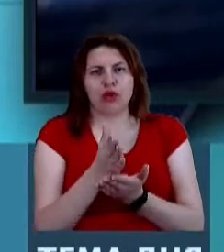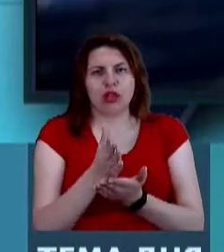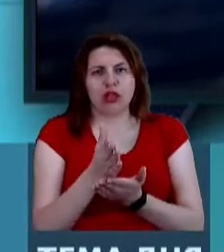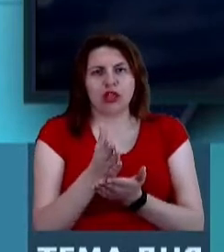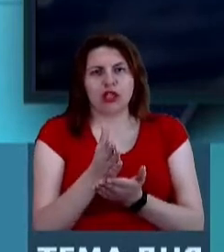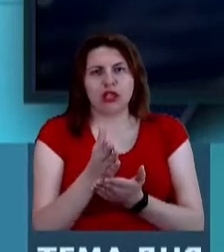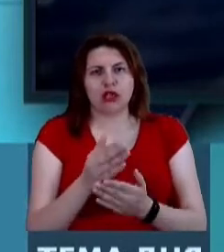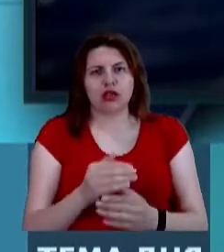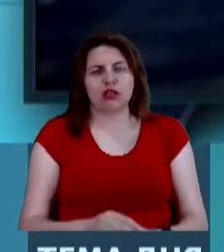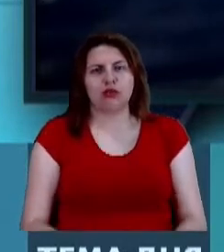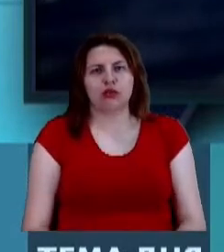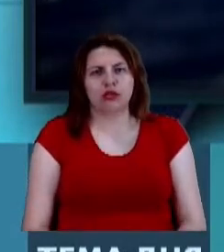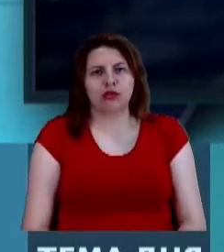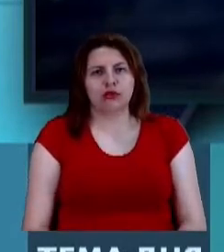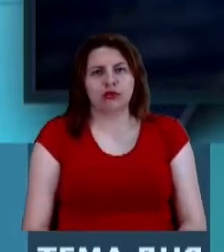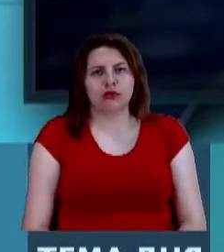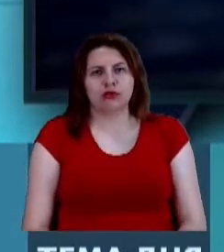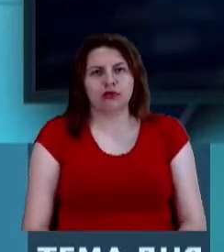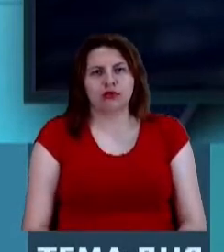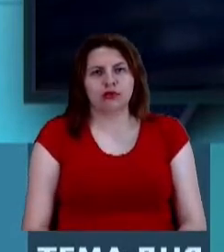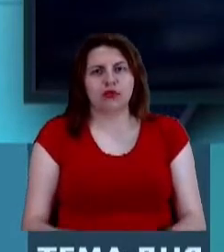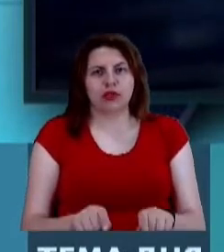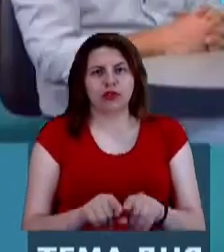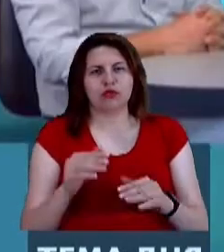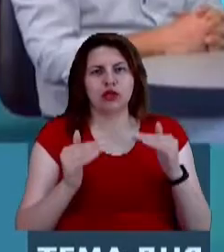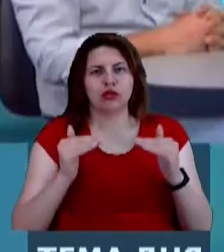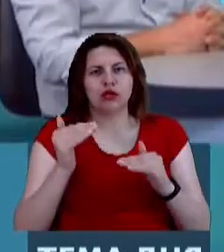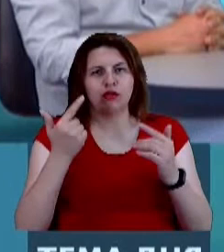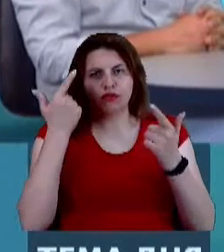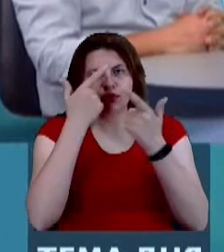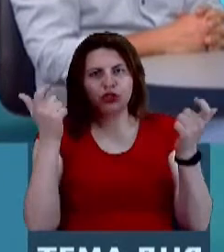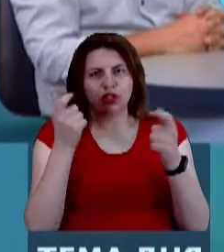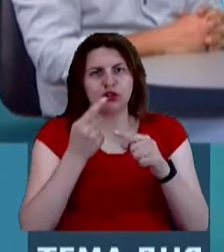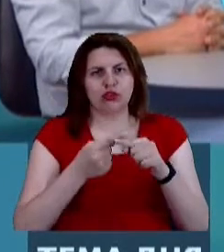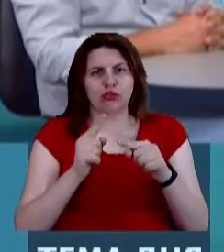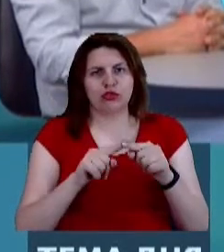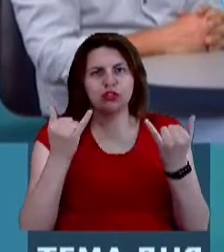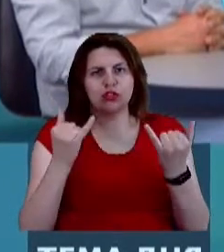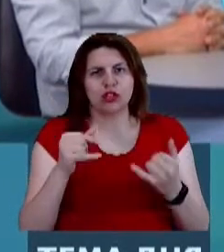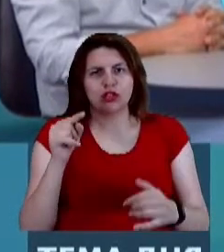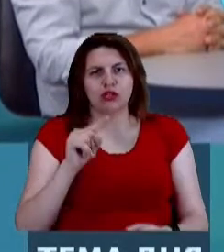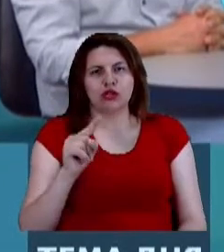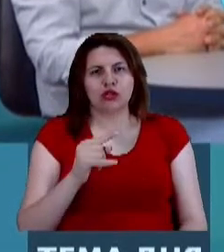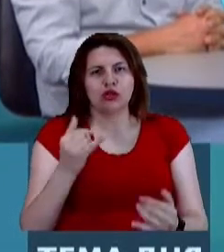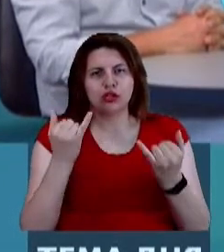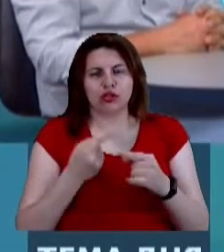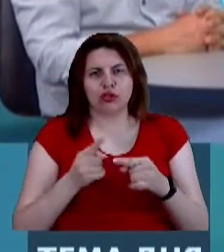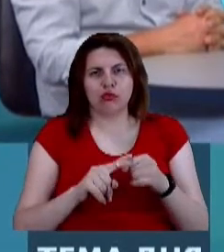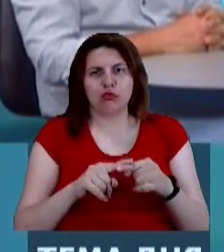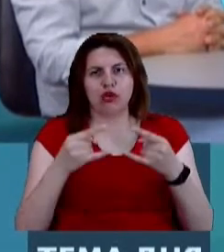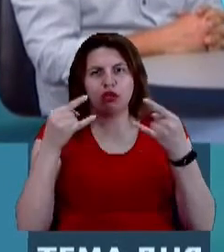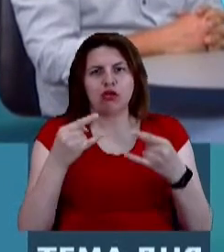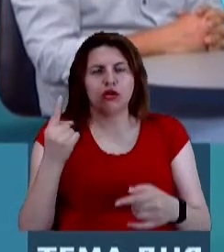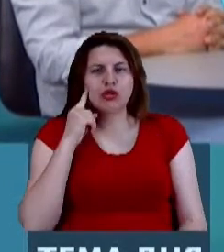і збалансованого віщання, тому що зараз те, що на цьому каналі ми чуємо все більше і більше, це якраз